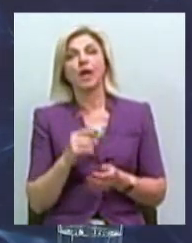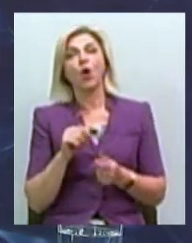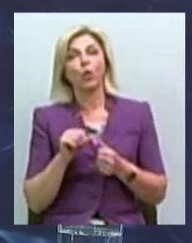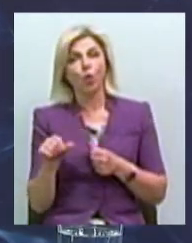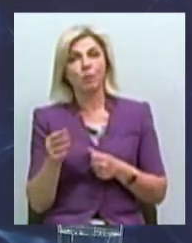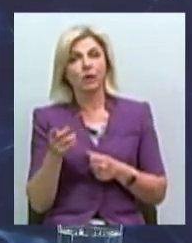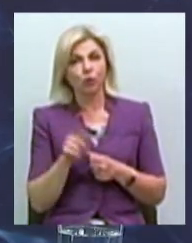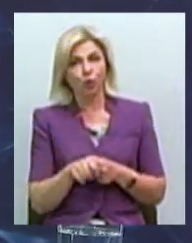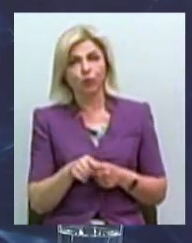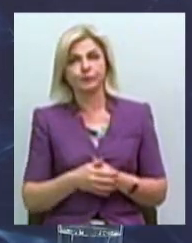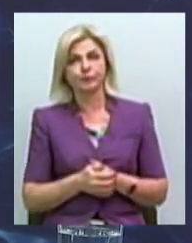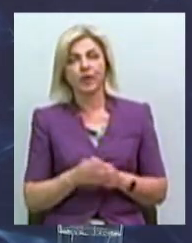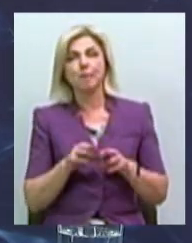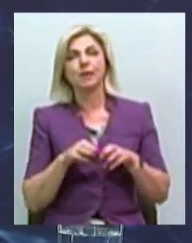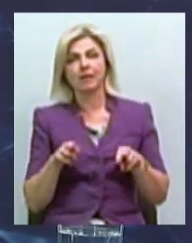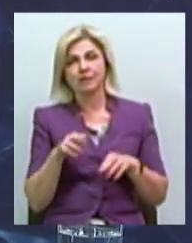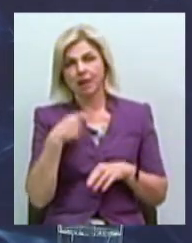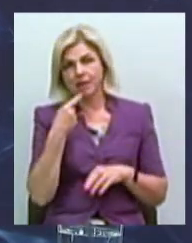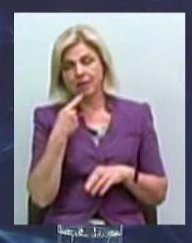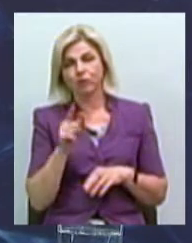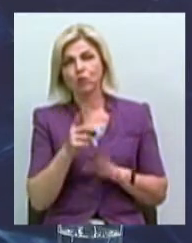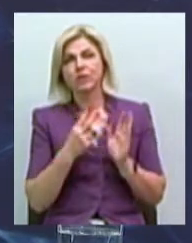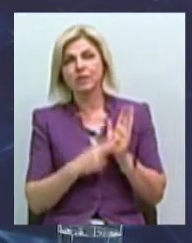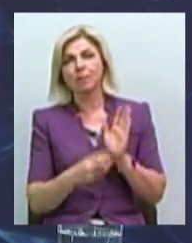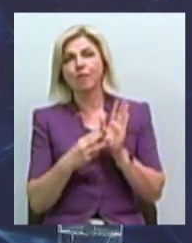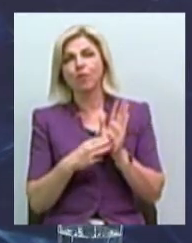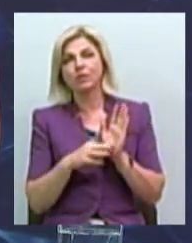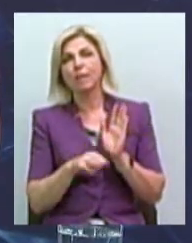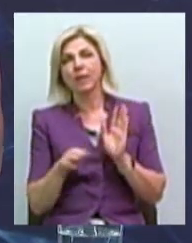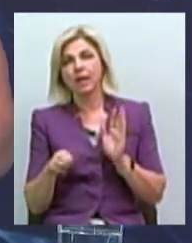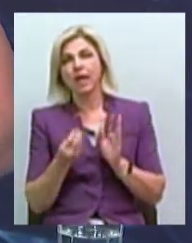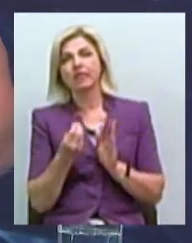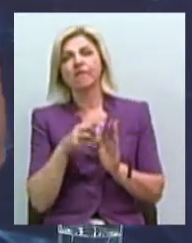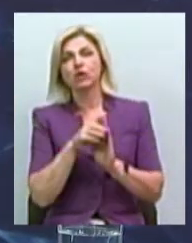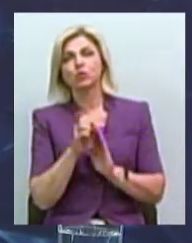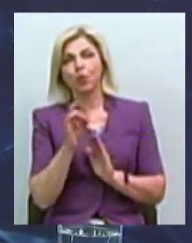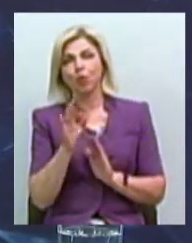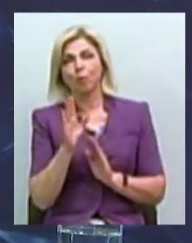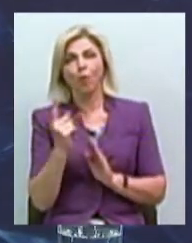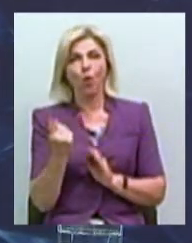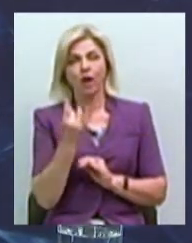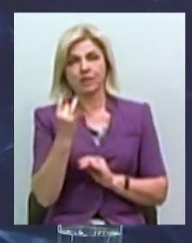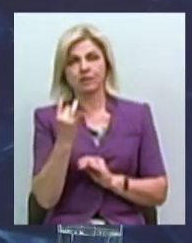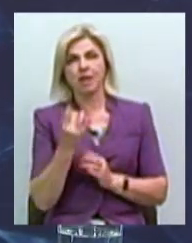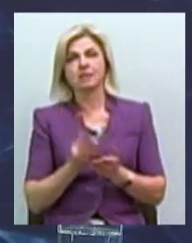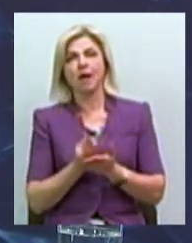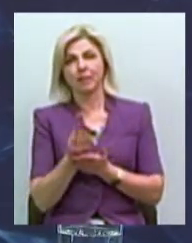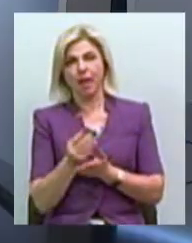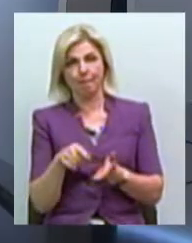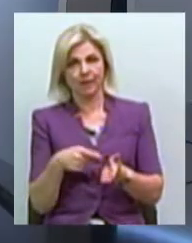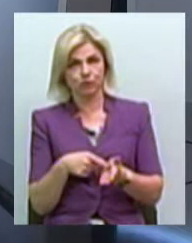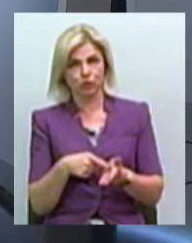того, міністр сказав, що 78 мільйонів інвестор буде одноразово заплатить місту.